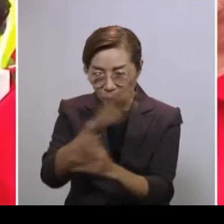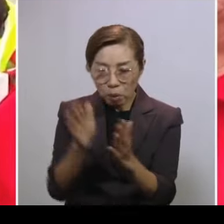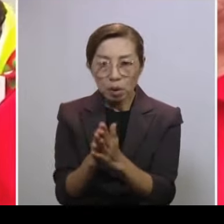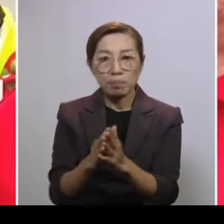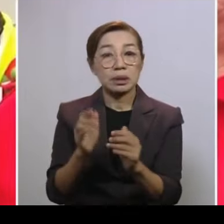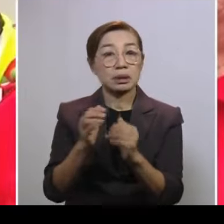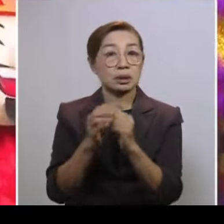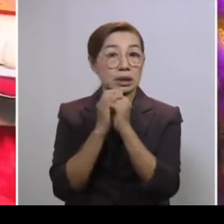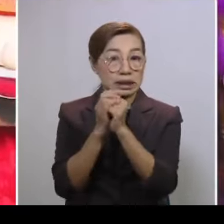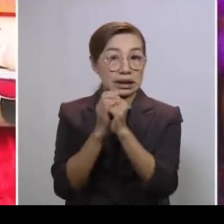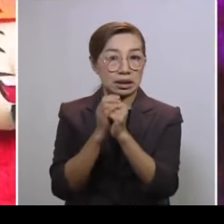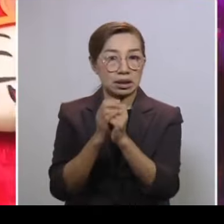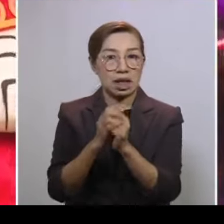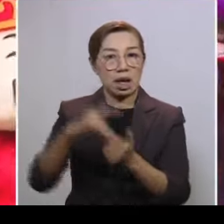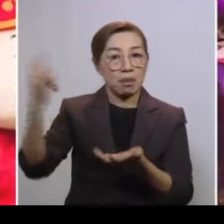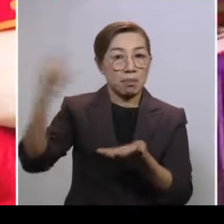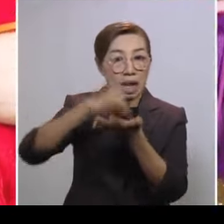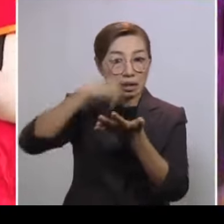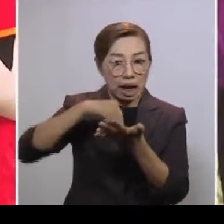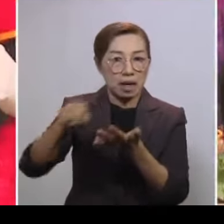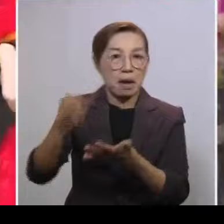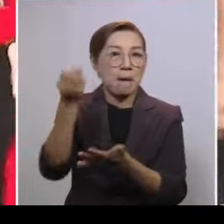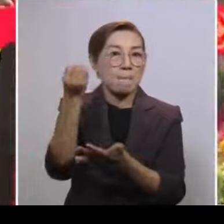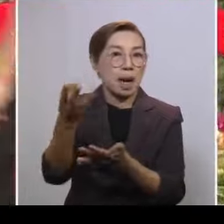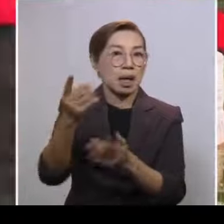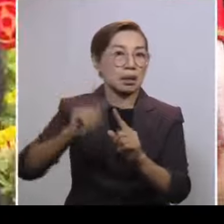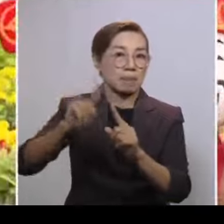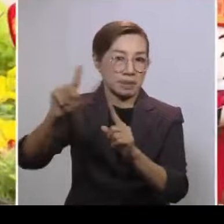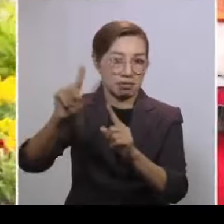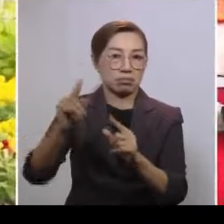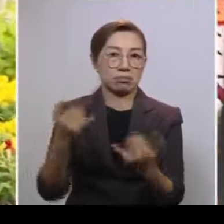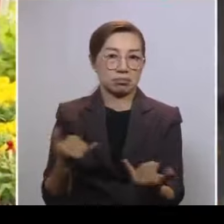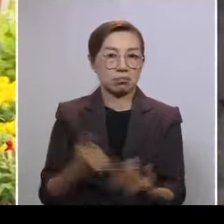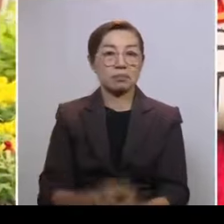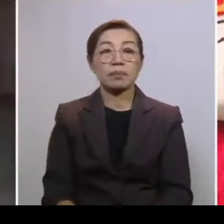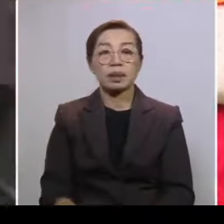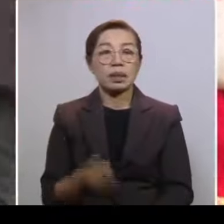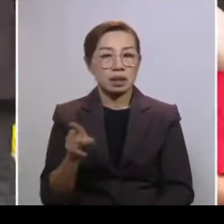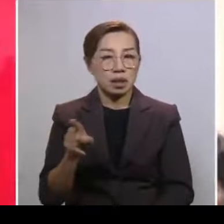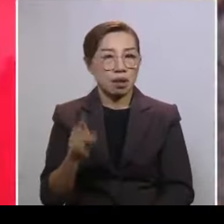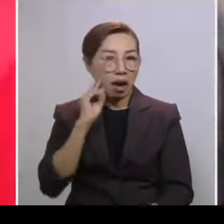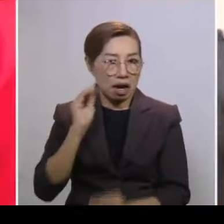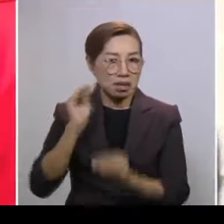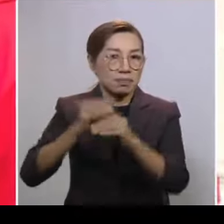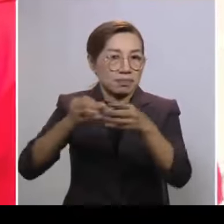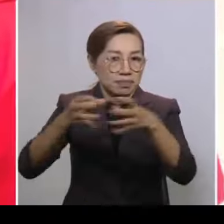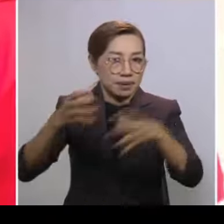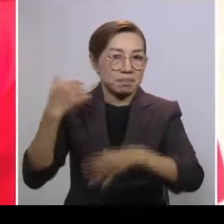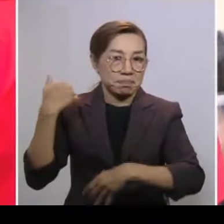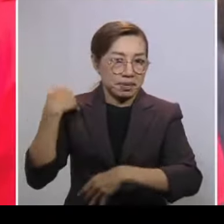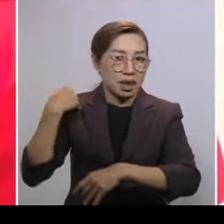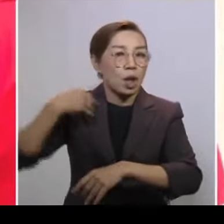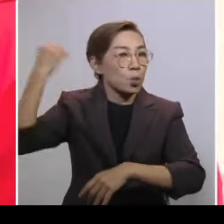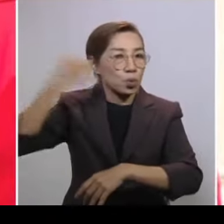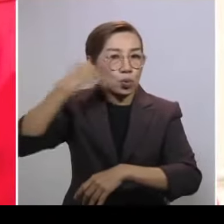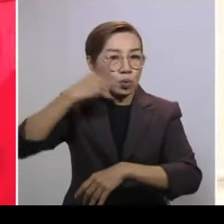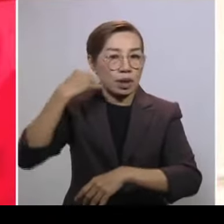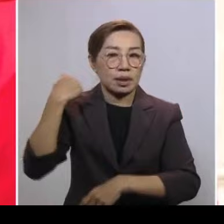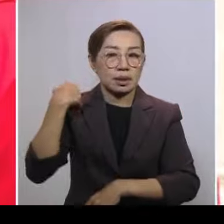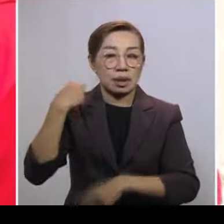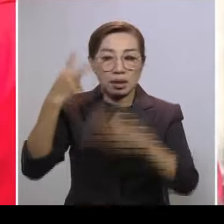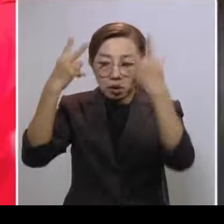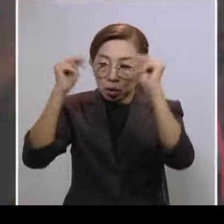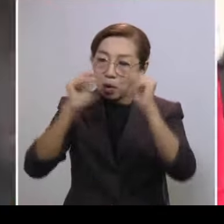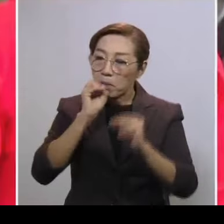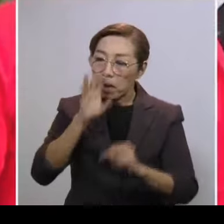นักท่องเที่ยวจีนเดินทางเข้าไทยมากที่สุดเป็นอันดับที่ 1นะครับแล้วก็มีแนวโน้มจะเพิ่มขึ้นในทุกๆวันก่อนที่ท่าน